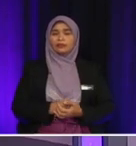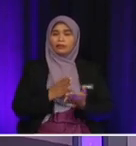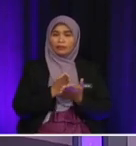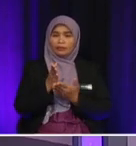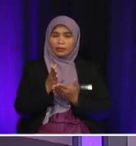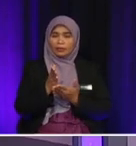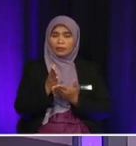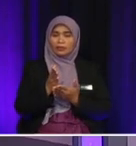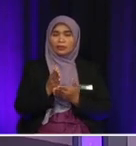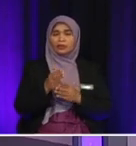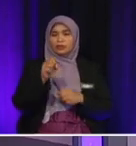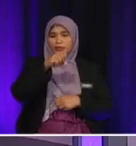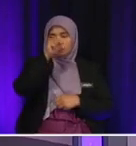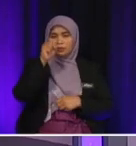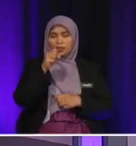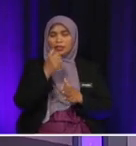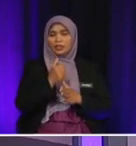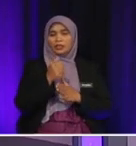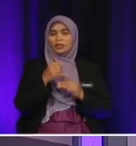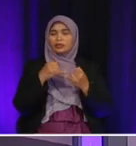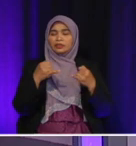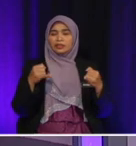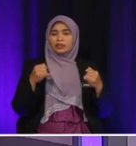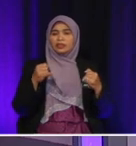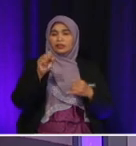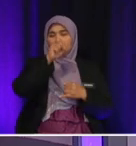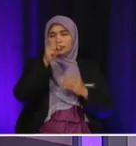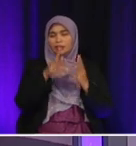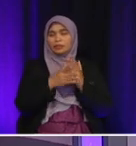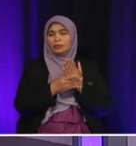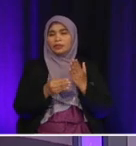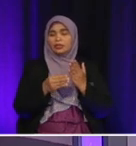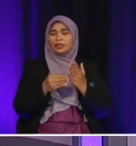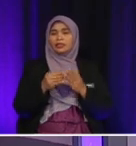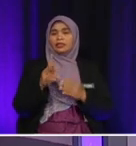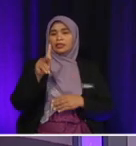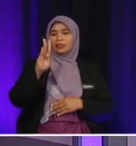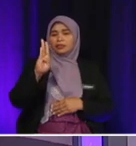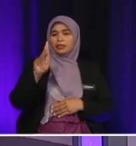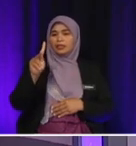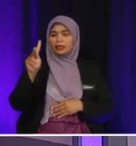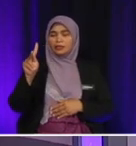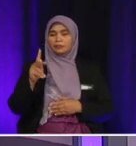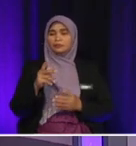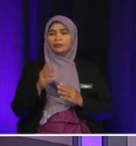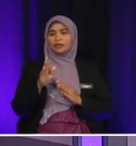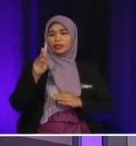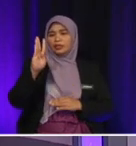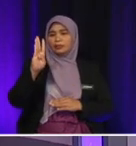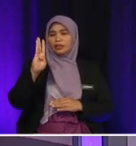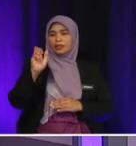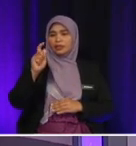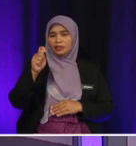ialah soalan ataupun jenis soalan kemahiran berfikir Aras tinggi ya selalunya